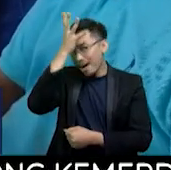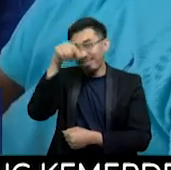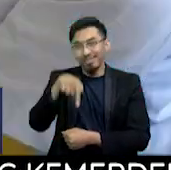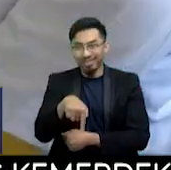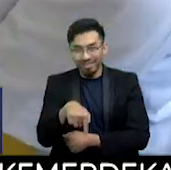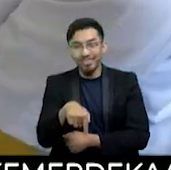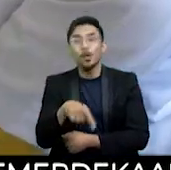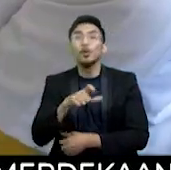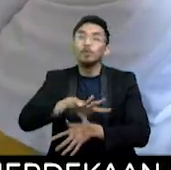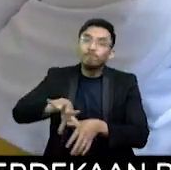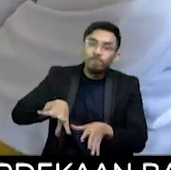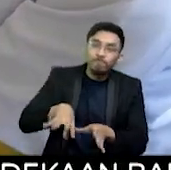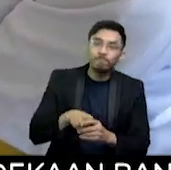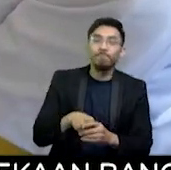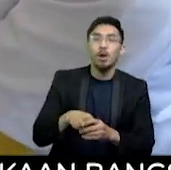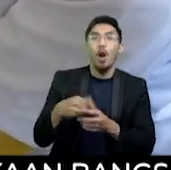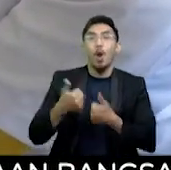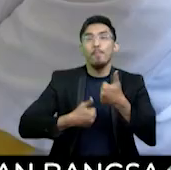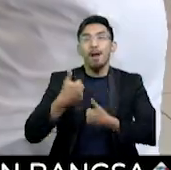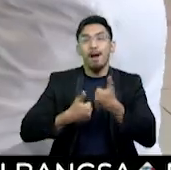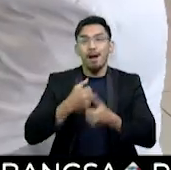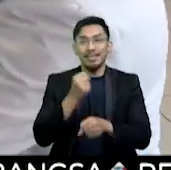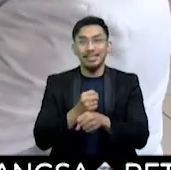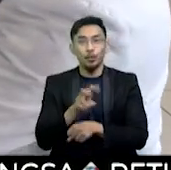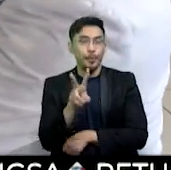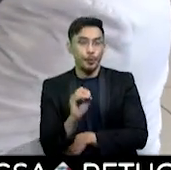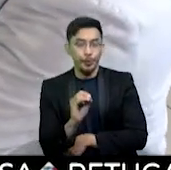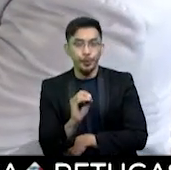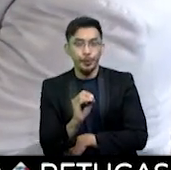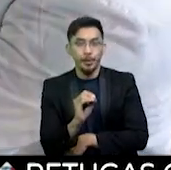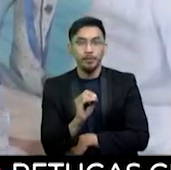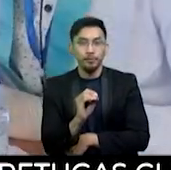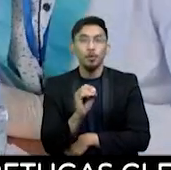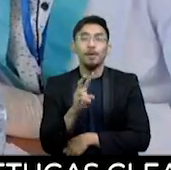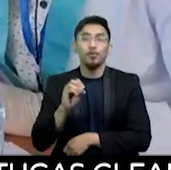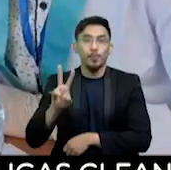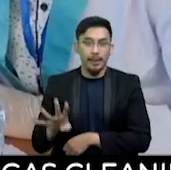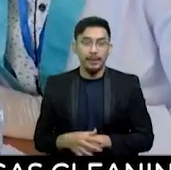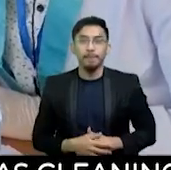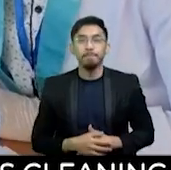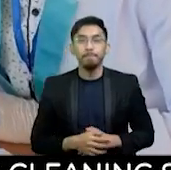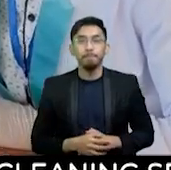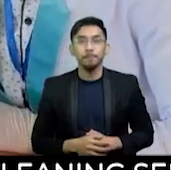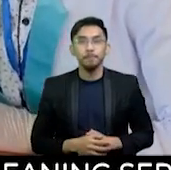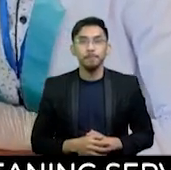depan. Dari Kota Sorong dan Raja Ampat, Papua Barat, Chandri Andrew Suripati, iNews melaporkan.